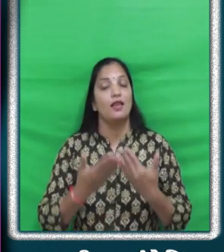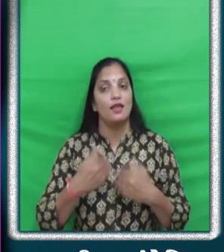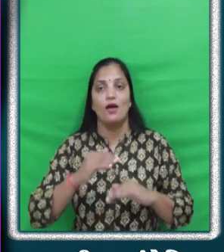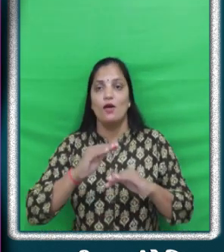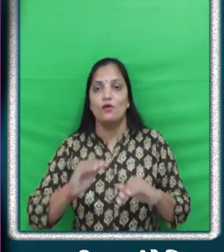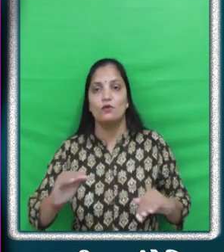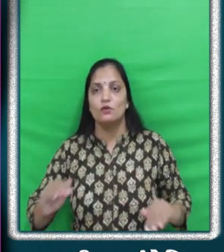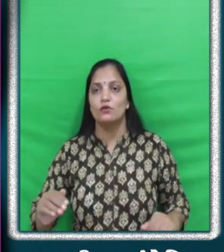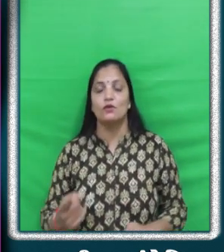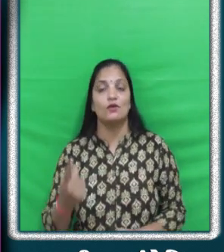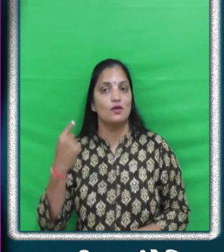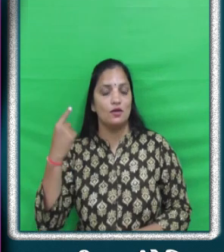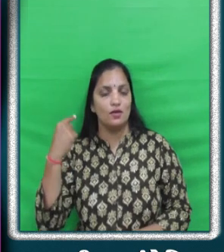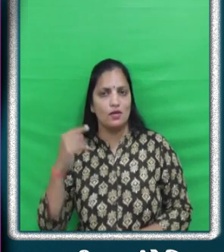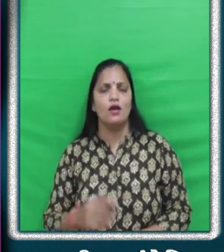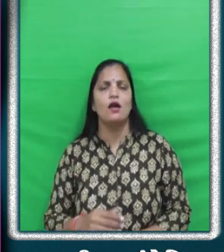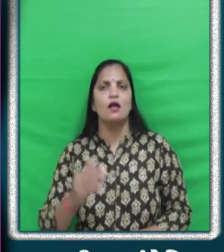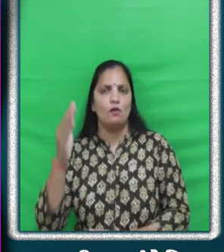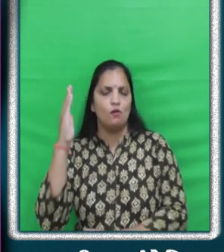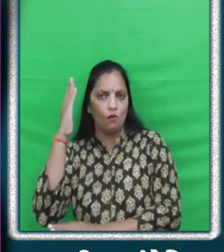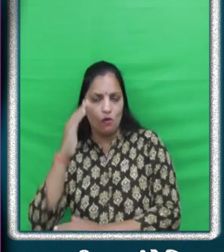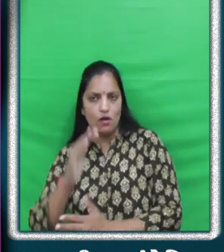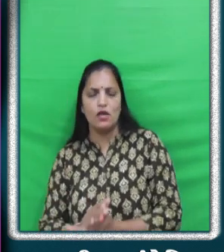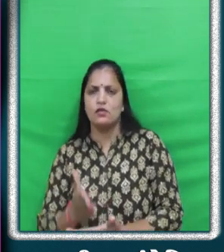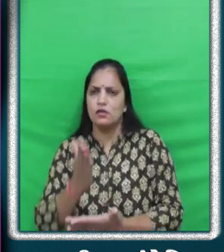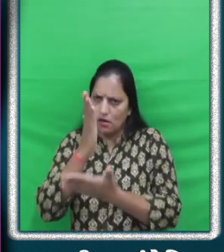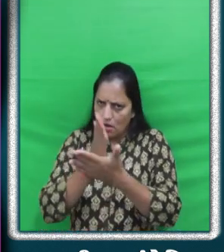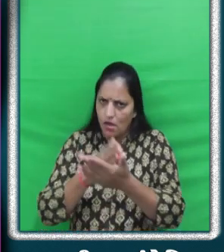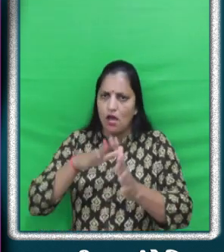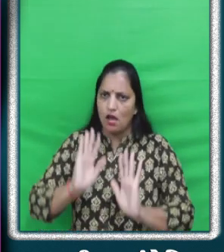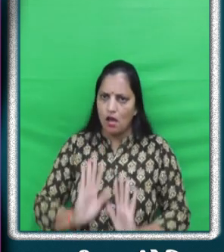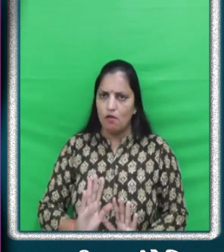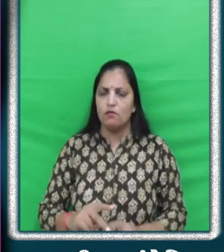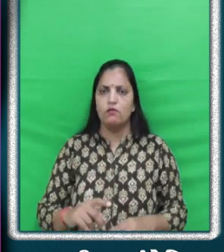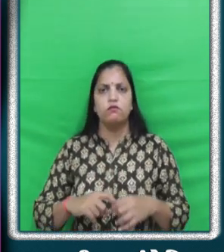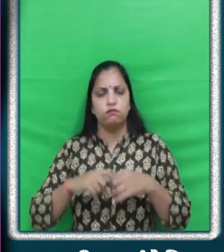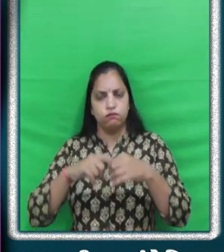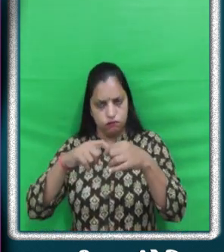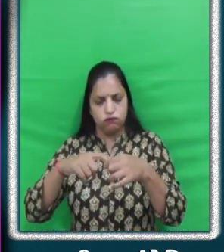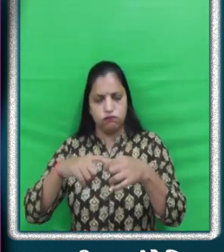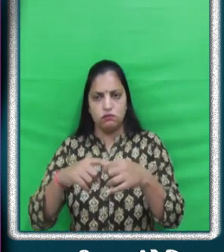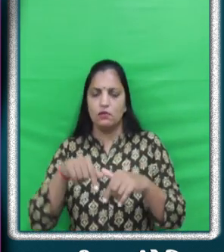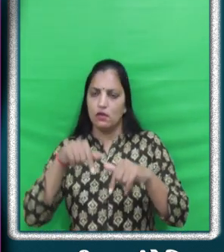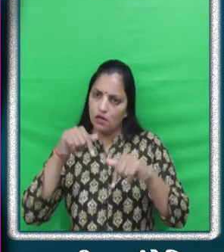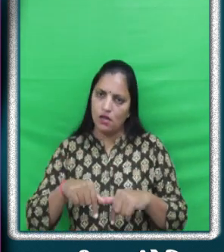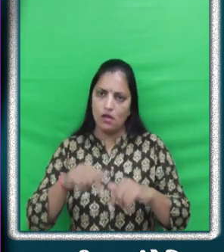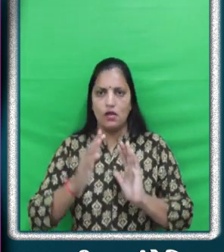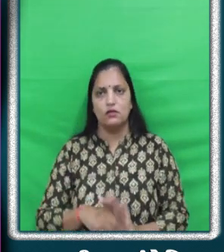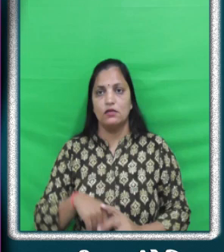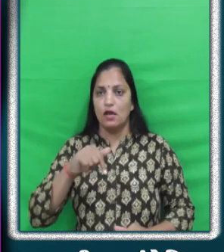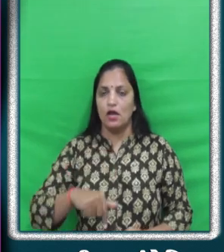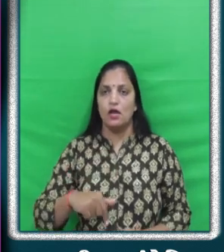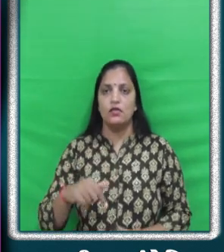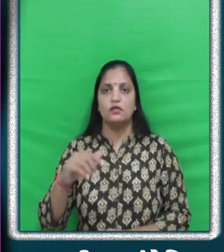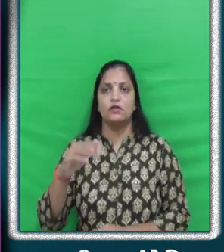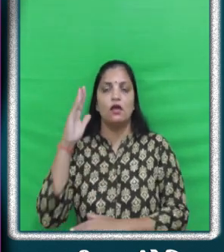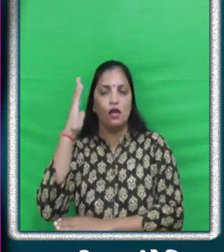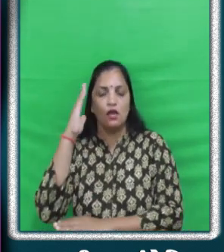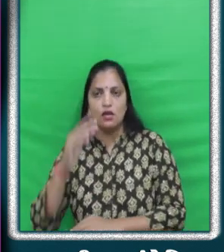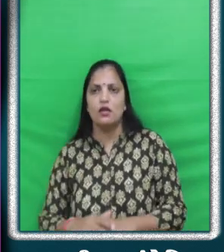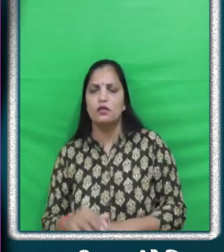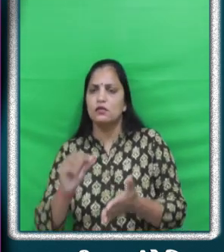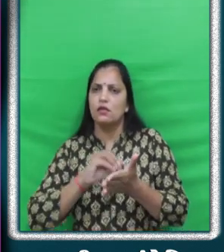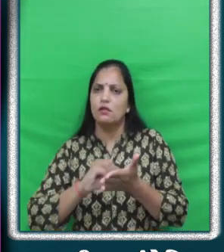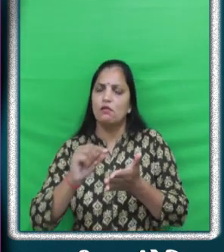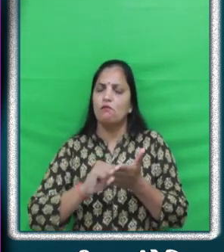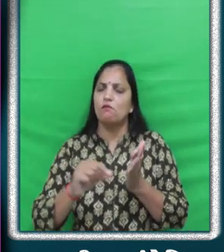હવે વિદ્યાર્થી મિત્રો, કાલનો આપણો જે સેશન અધૂરો રહ્યો હતો તેની પ્રશ્નોત્તરી આપણે આજે કરશું અને આજના સેશનની તમે નોટ ડાઉન